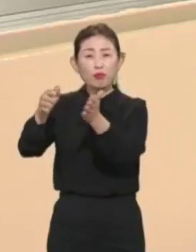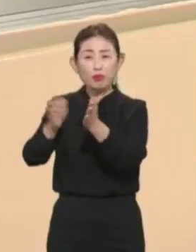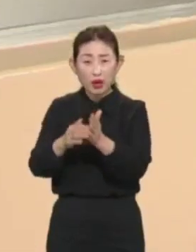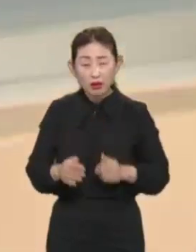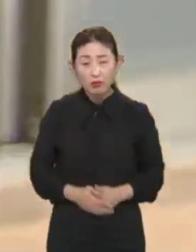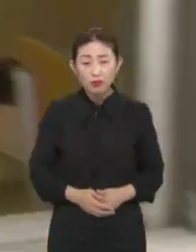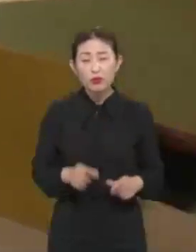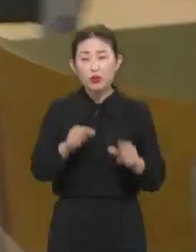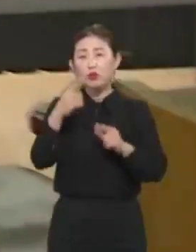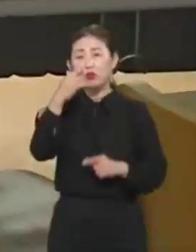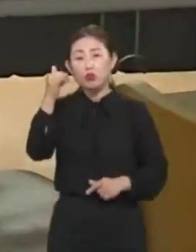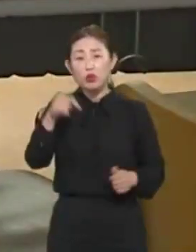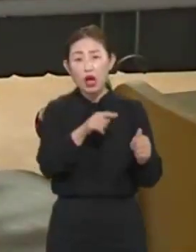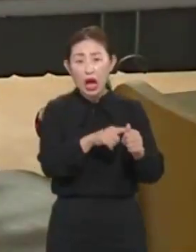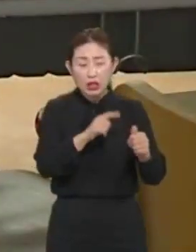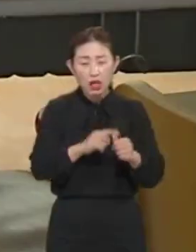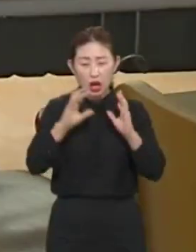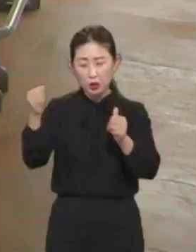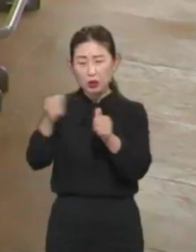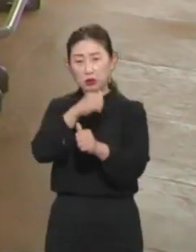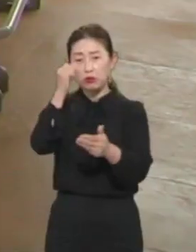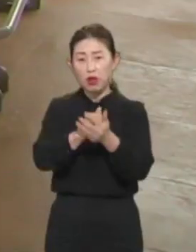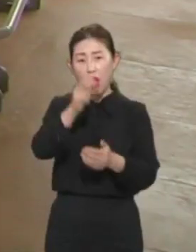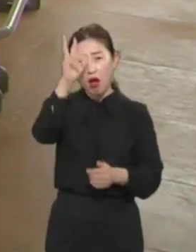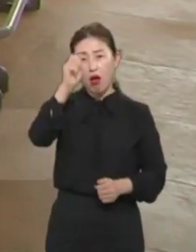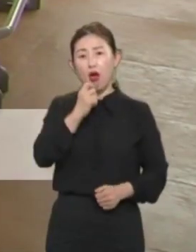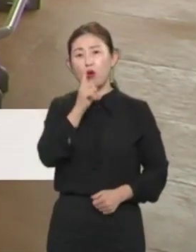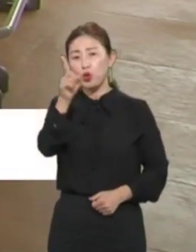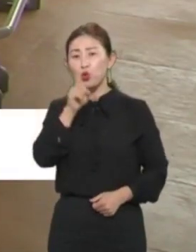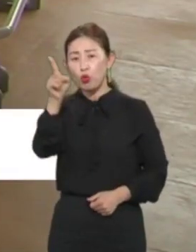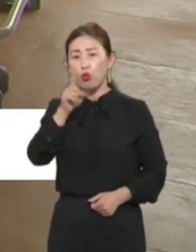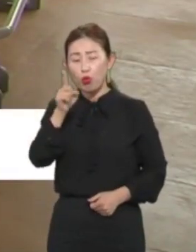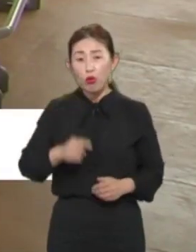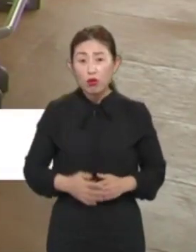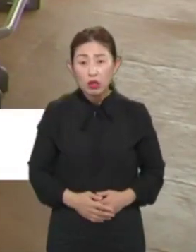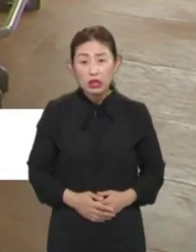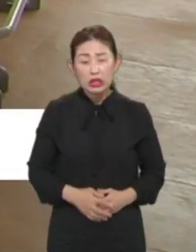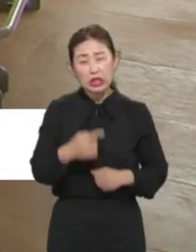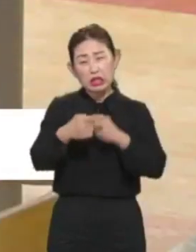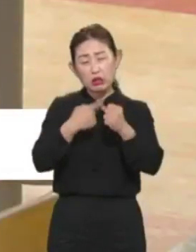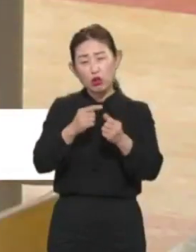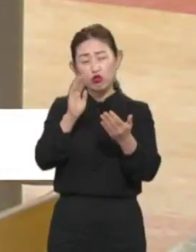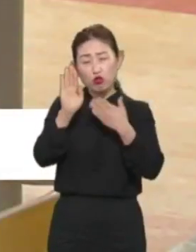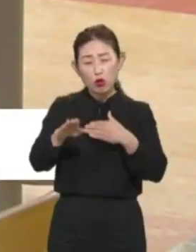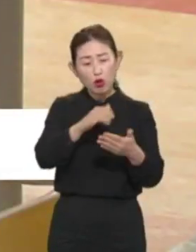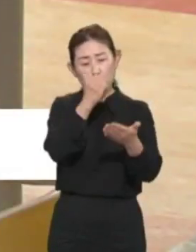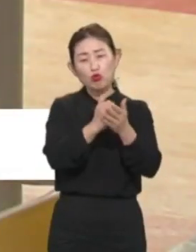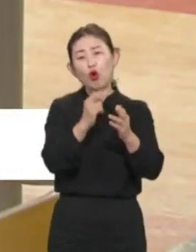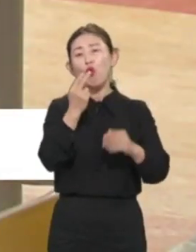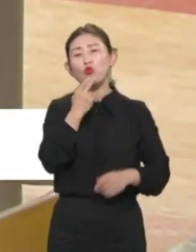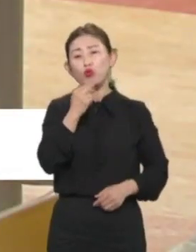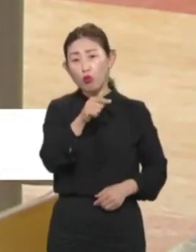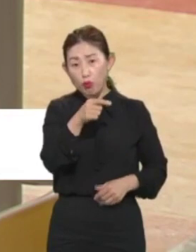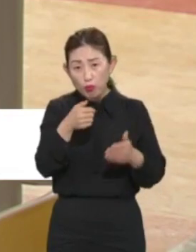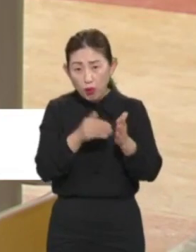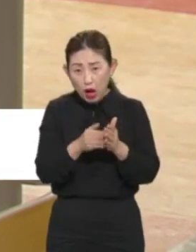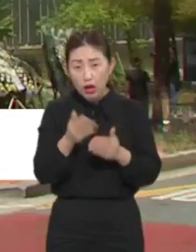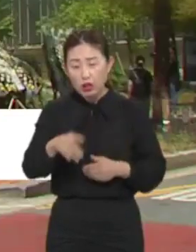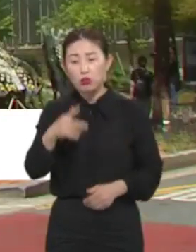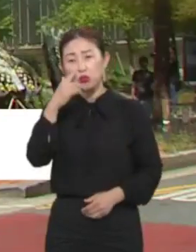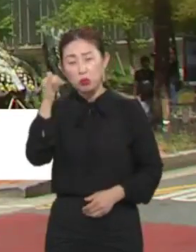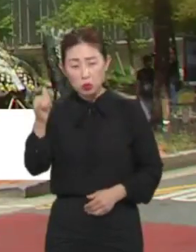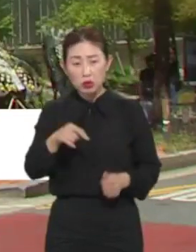일부 학부모들은 A 교사를 아동학대 혐의로 경찰에 신고까지 했습니다. 1년여가 지나 무혐의 처분을 받았지만 해당 학부모들은